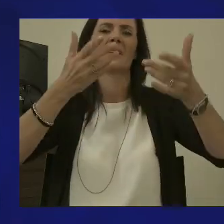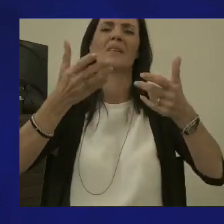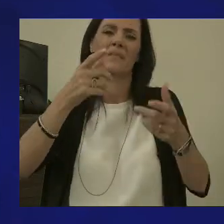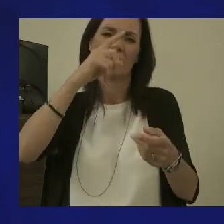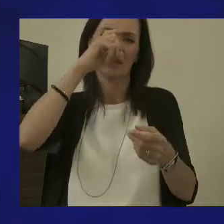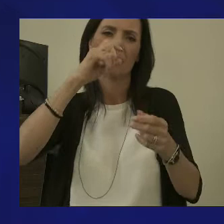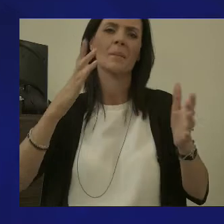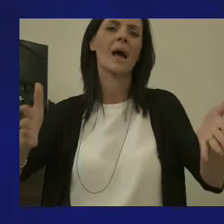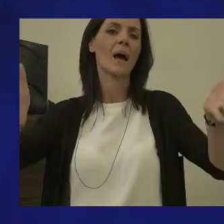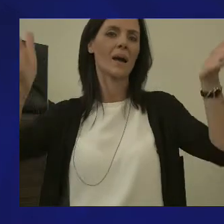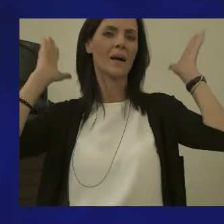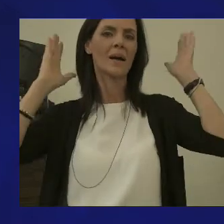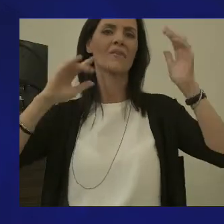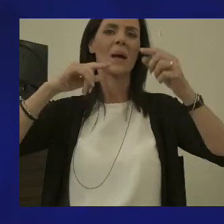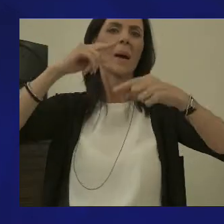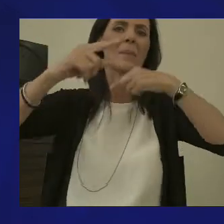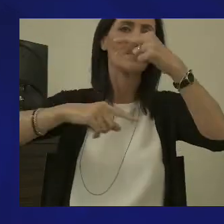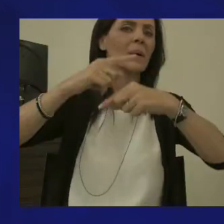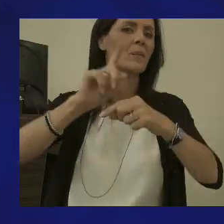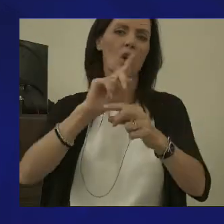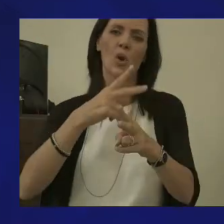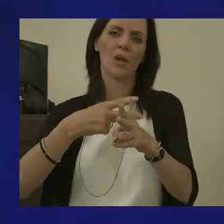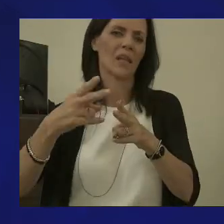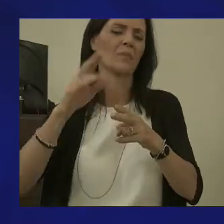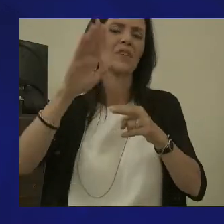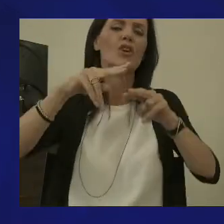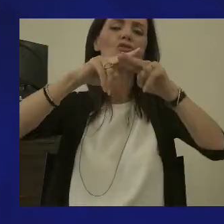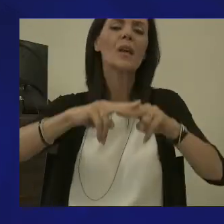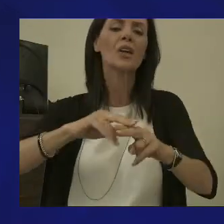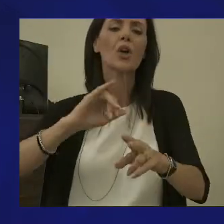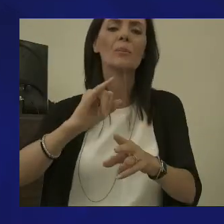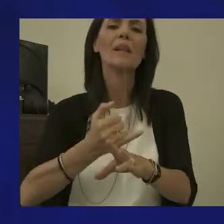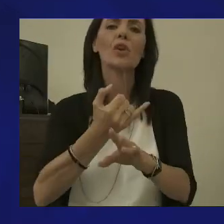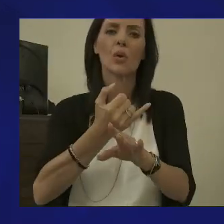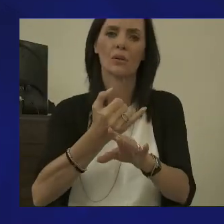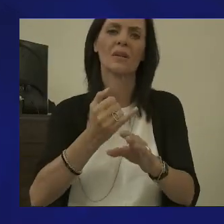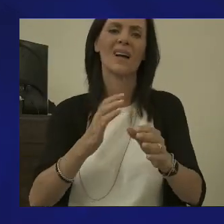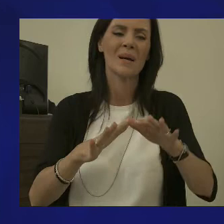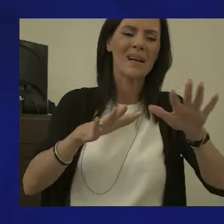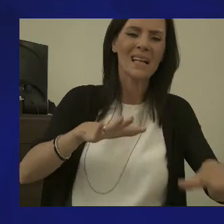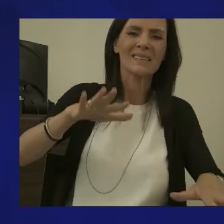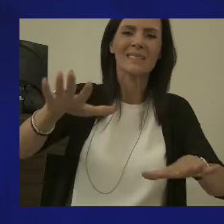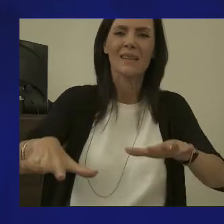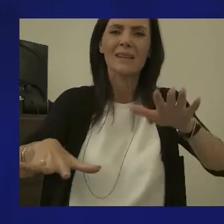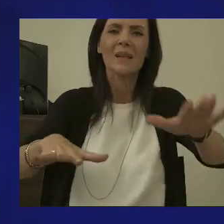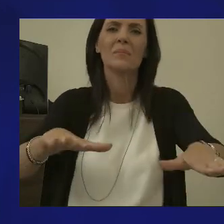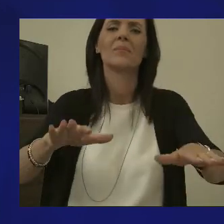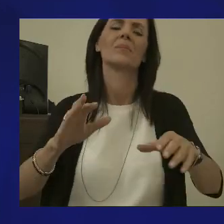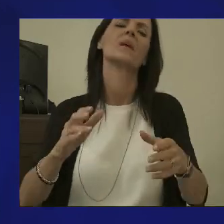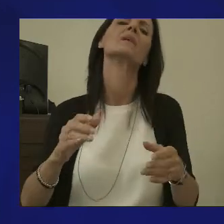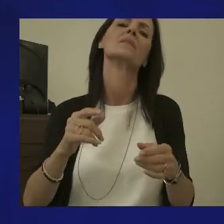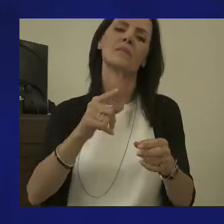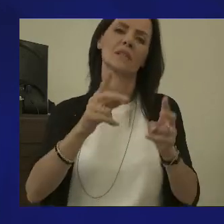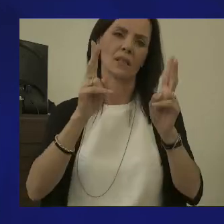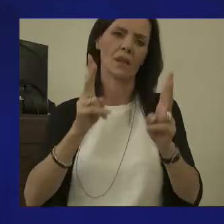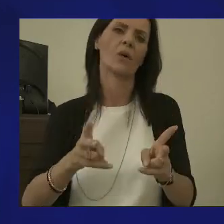יוצאים המסעיות, יוצאים המרבלים, לא נקיים עם שיריות של בטון, אבקת בטון, על הצדדים, על הגלים, על הפלטות.